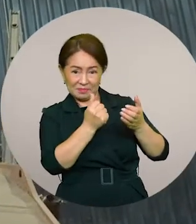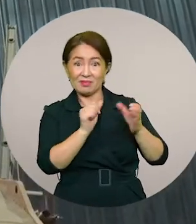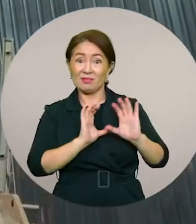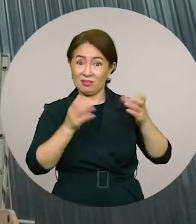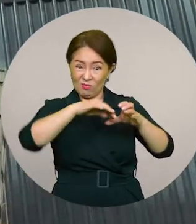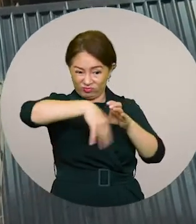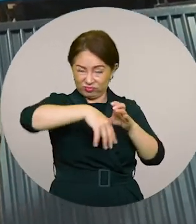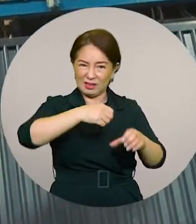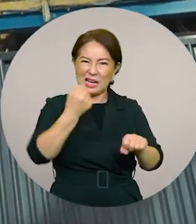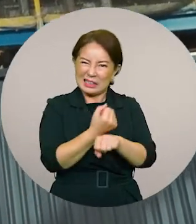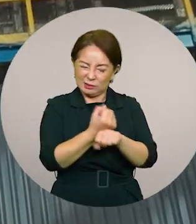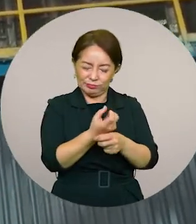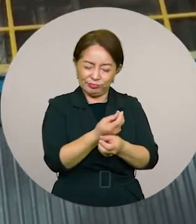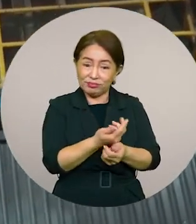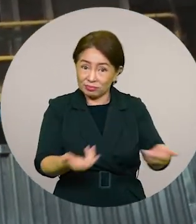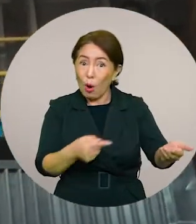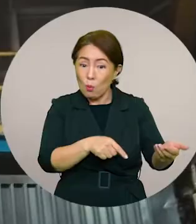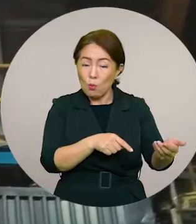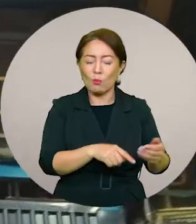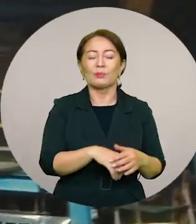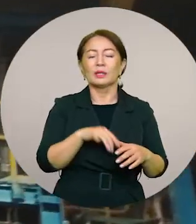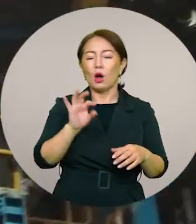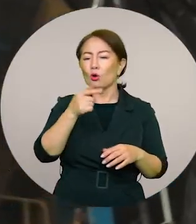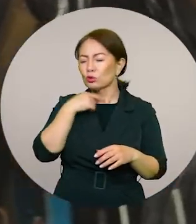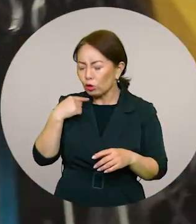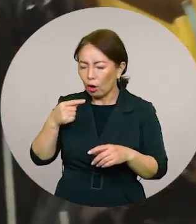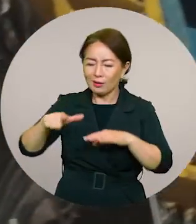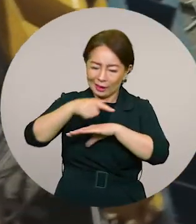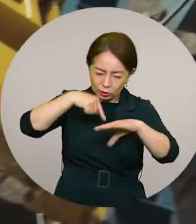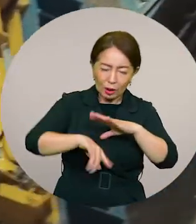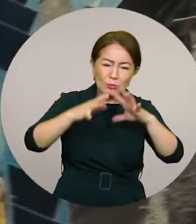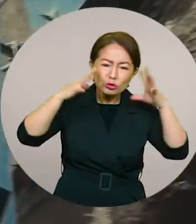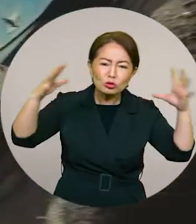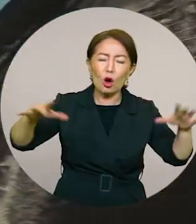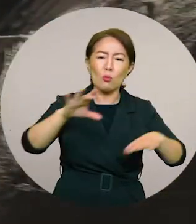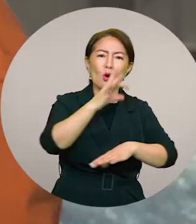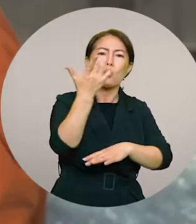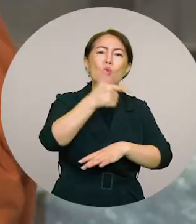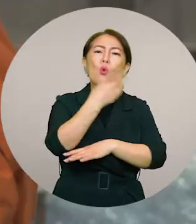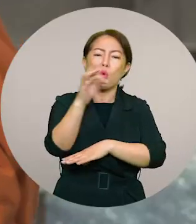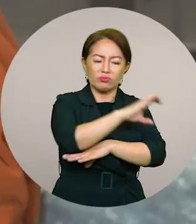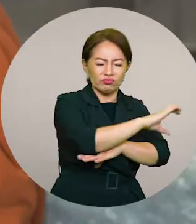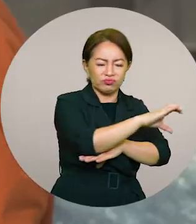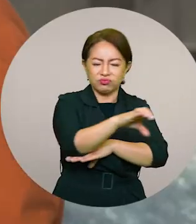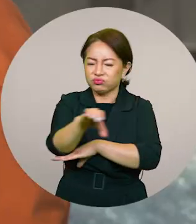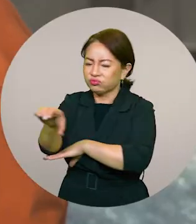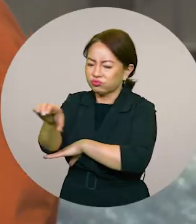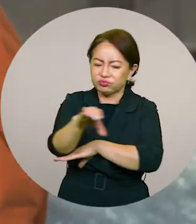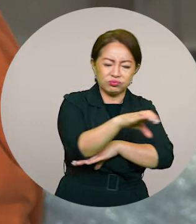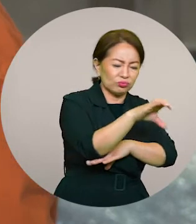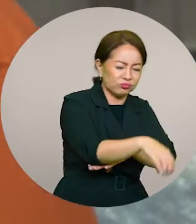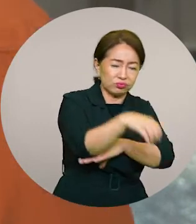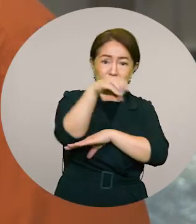бол бас одоо оюутлогоо далд уурхайн хэмжээнд хамгийн том гүүрэн кран байгаа. Бутлуурыг FLS